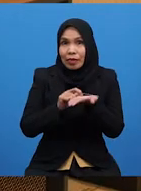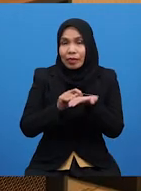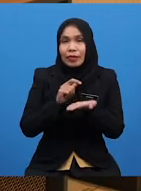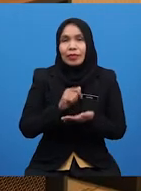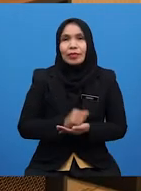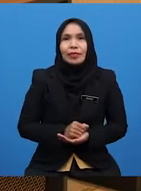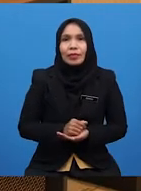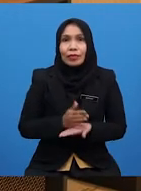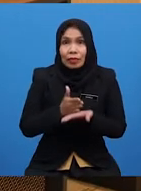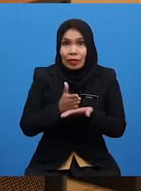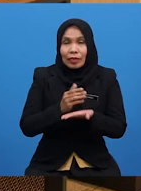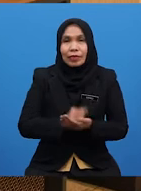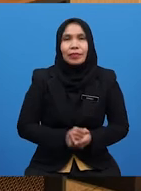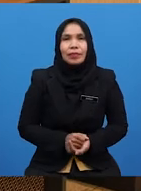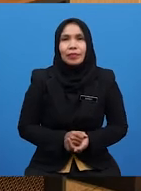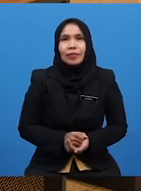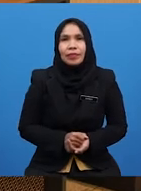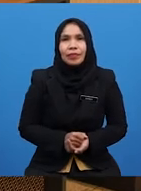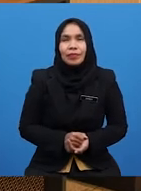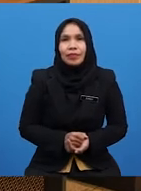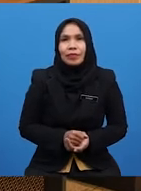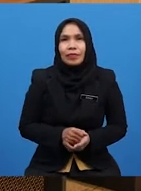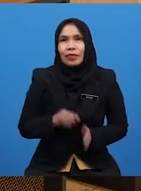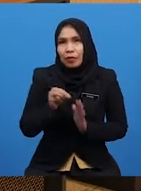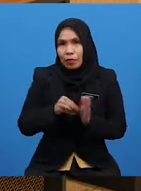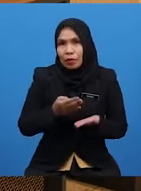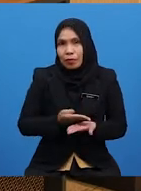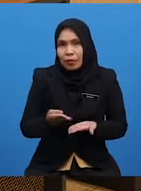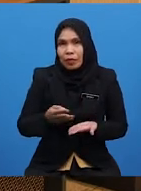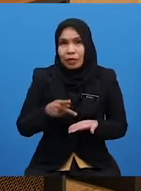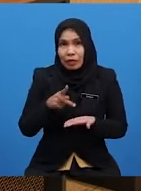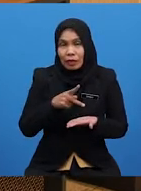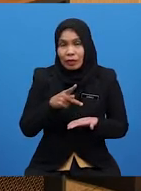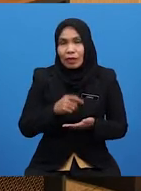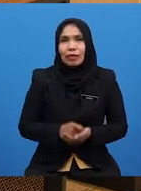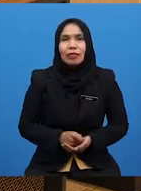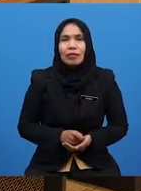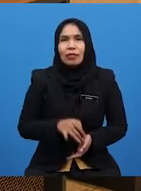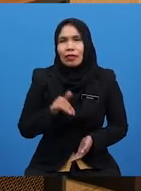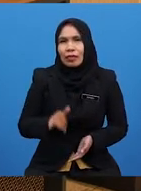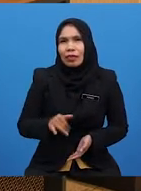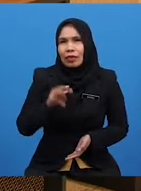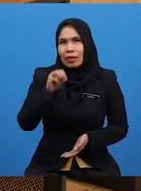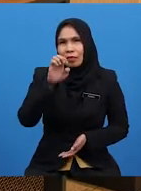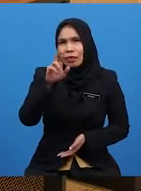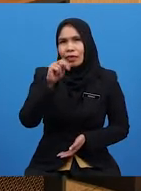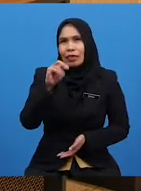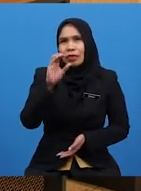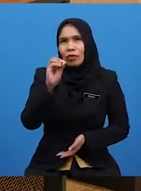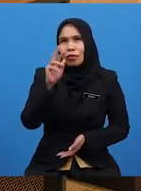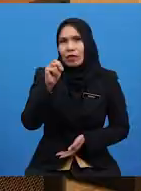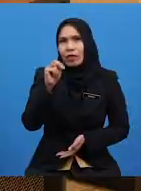susun atau ini memberi kesan yang menonjol yaitu prinsip penegasan kepada ruang